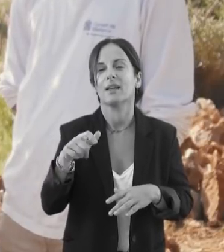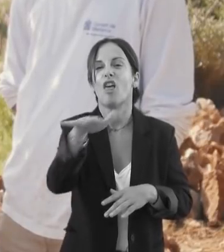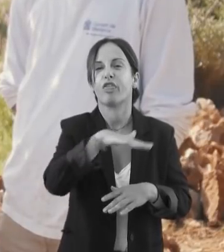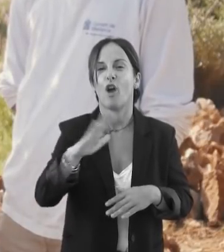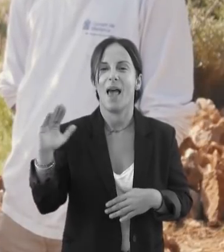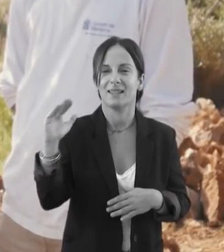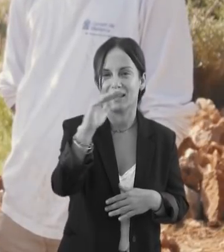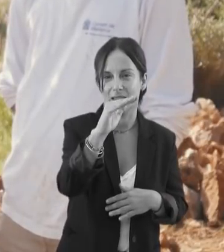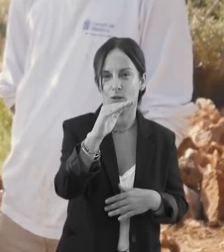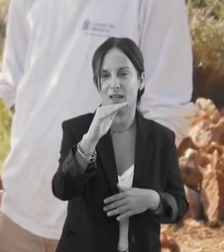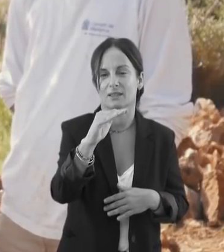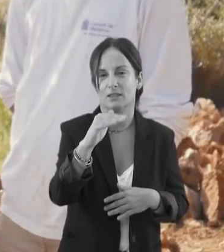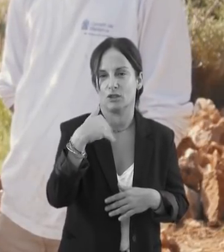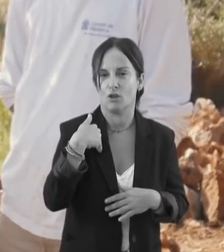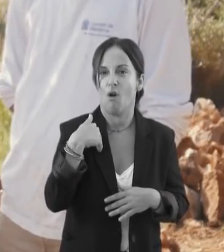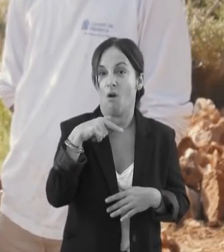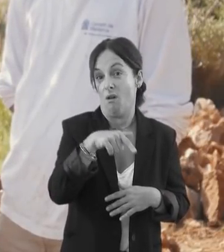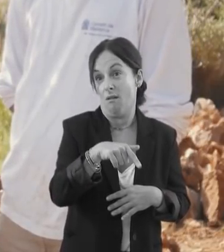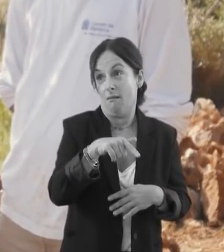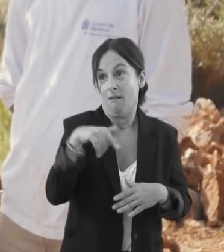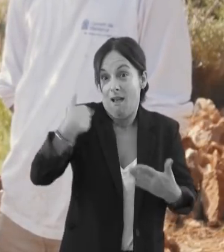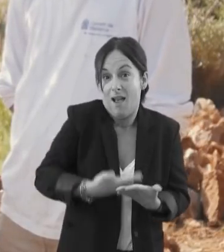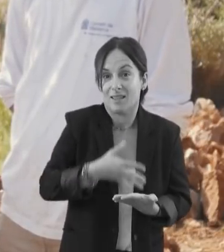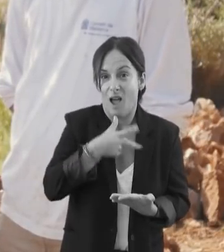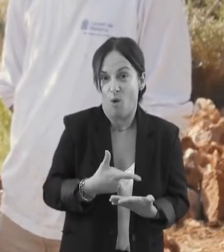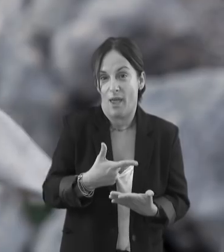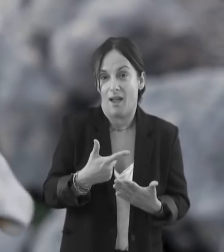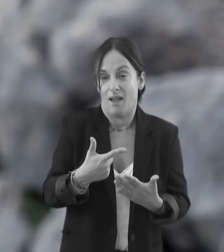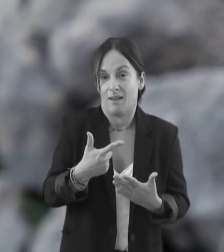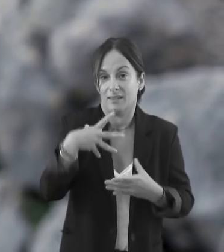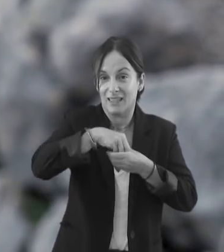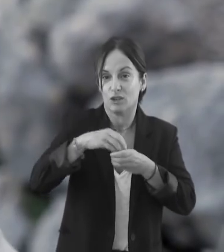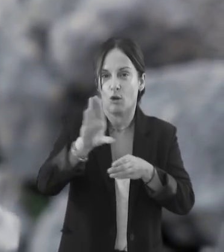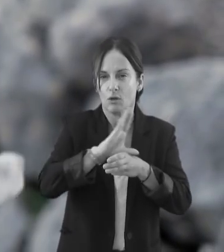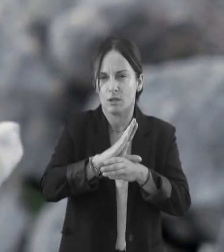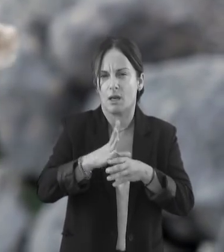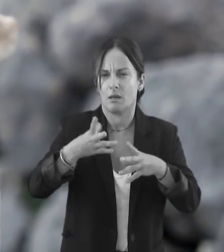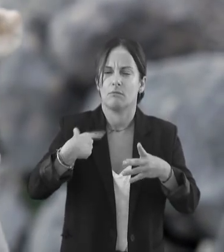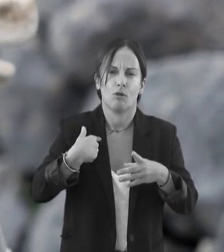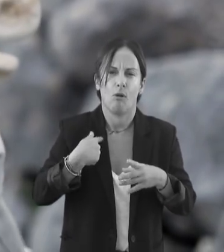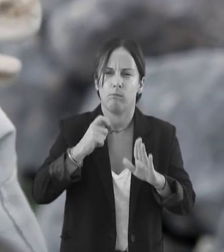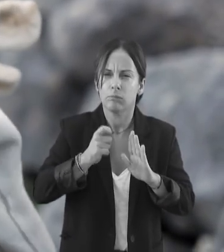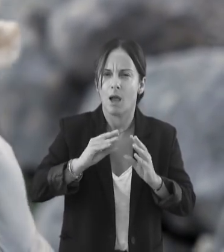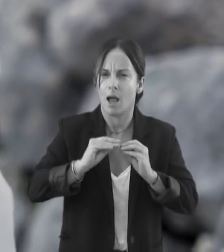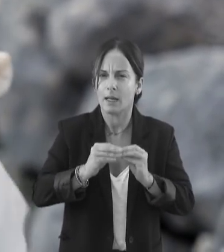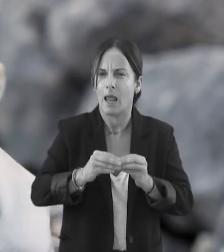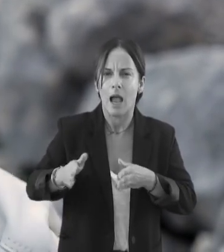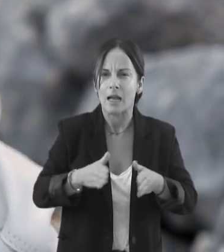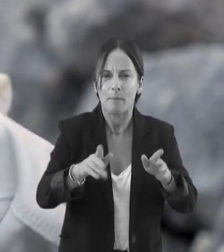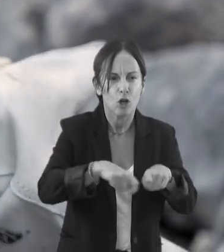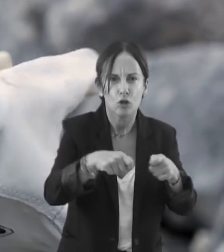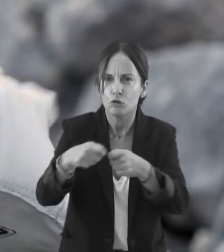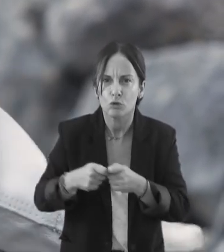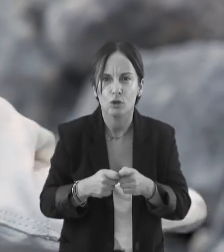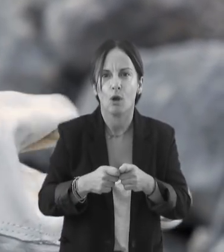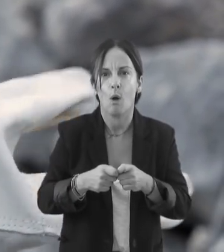donar l'oportunitat de continuar dintre de les brigades del Consell de Mallorca. Vaig dir que sí, era una oportunitat per poder desenvolupar una